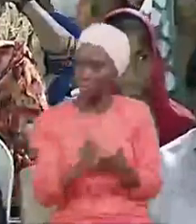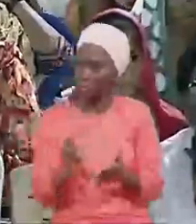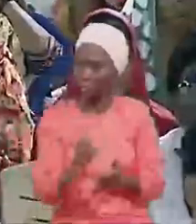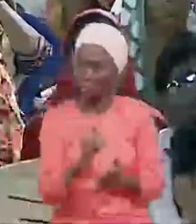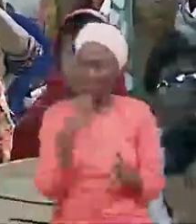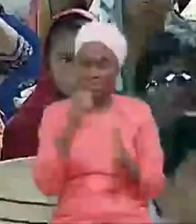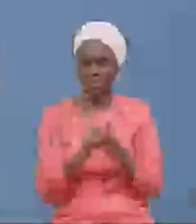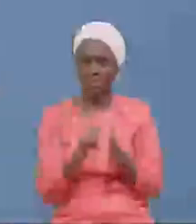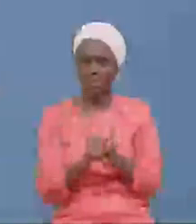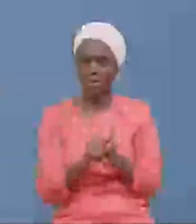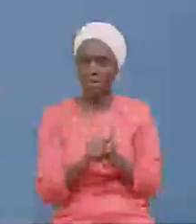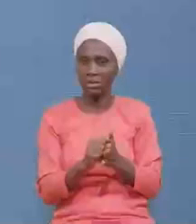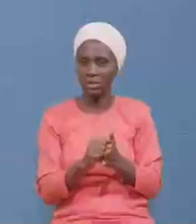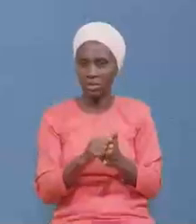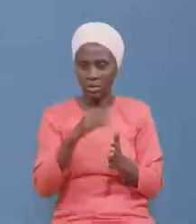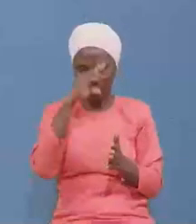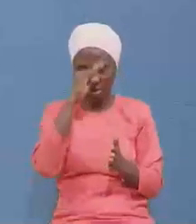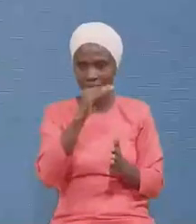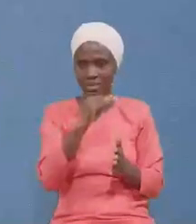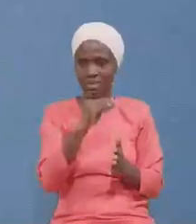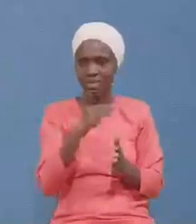Quelqu'un dit que la terre est plate.